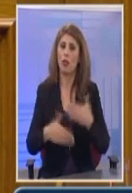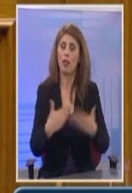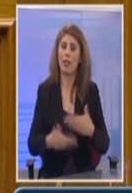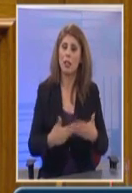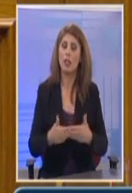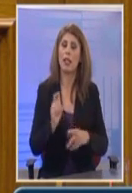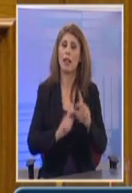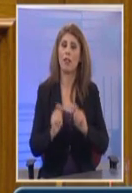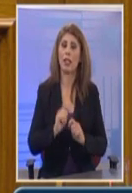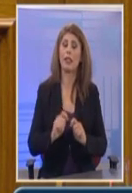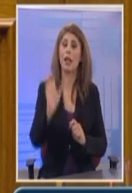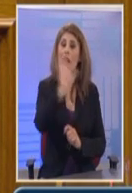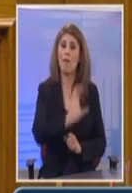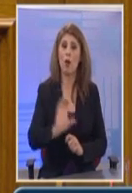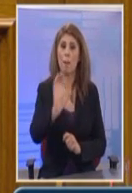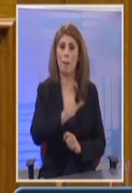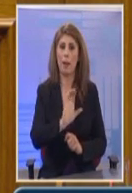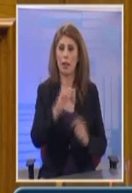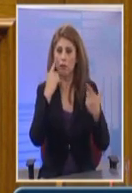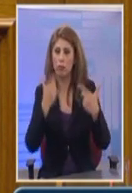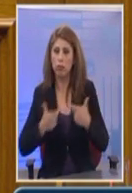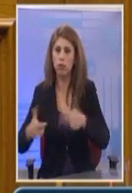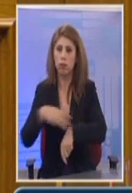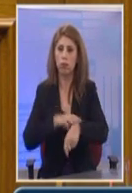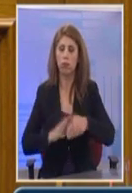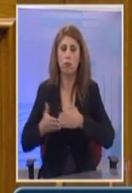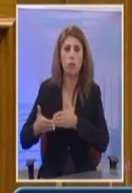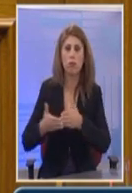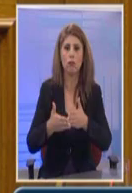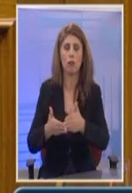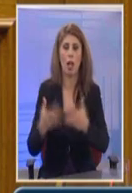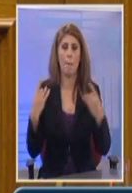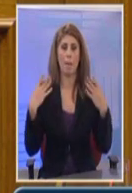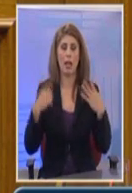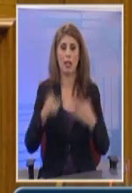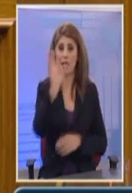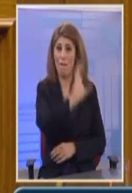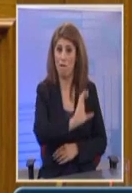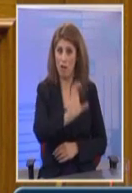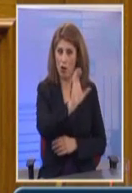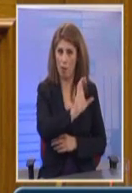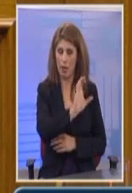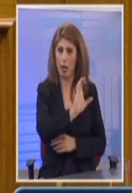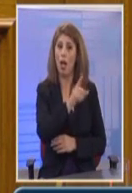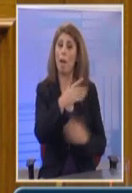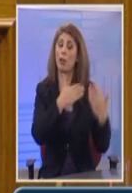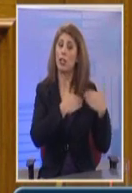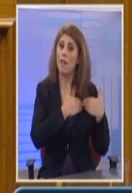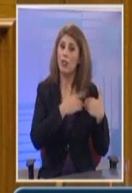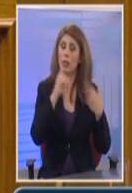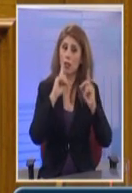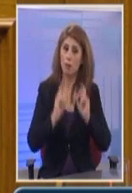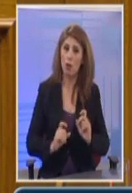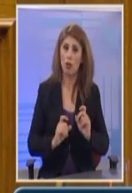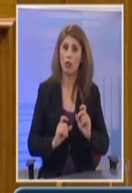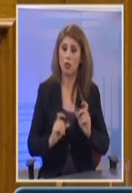διαδικασιών για τη δημιουργία ευρωπαϊκής ακτοφυλακής. Απαλλάξατε έτσι την Ευρώπη από την ευθύνη και την